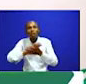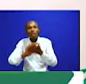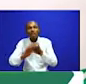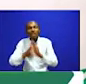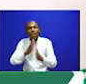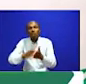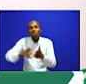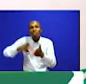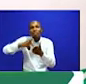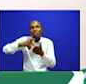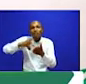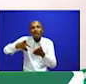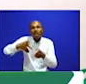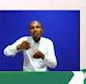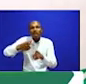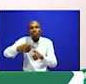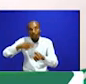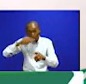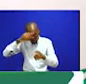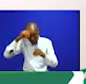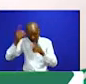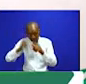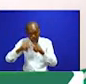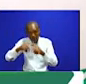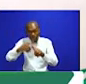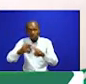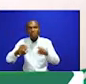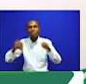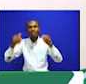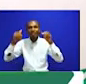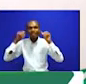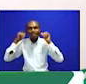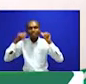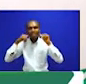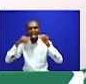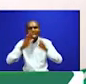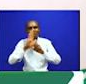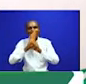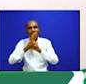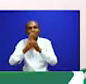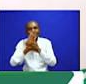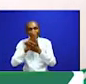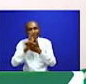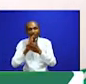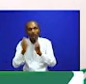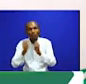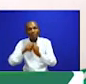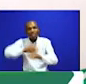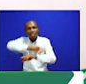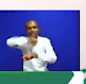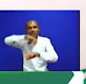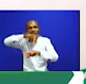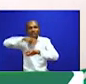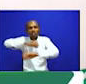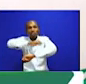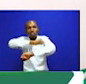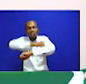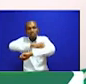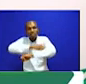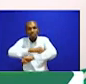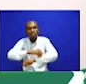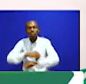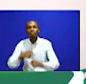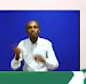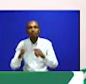kuruwa se eserekari. Murike ito kuruwa se kaunti ya Nyamira job manki na baka gosanga no moro kio mwenene buye skuru iye sekondari ya